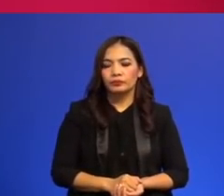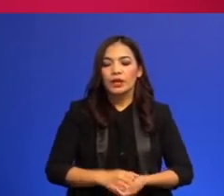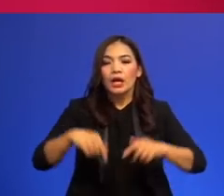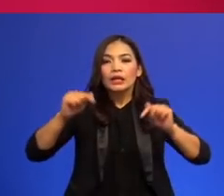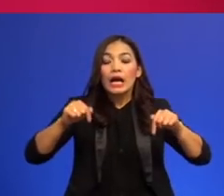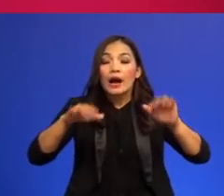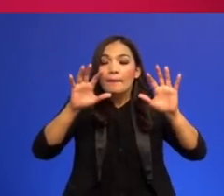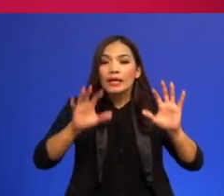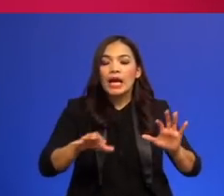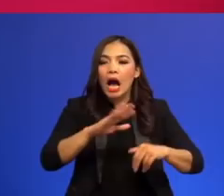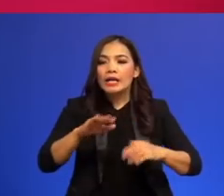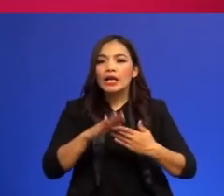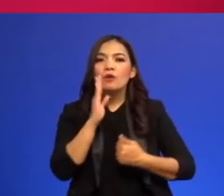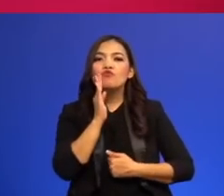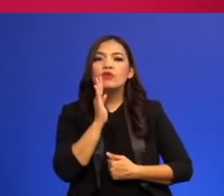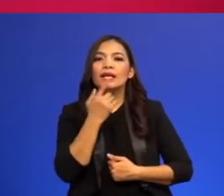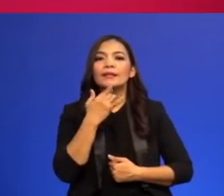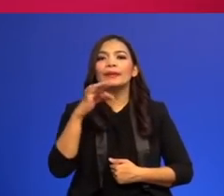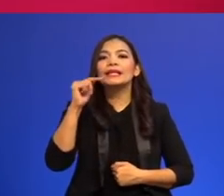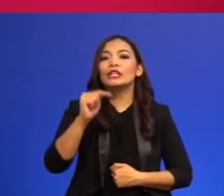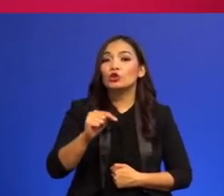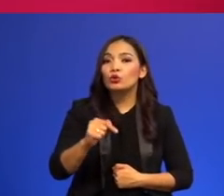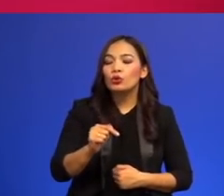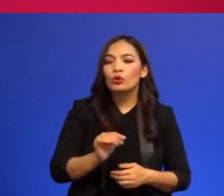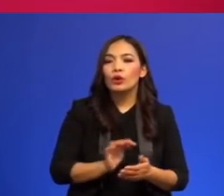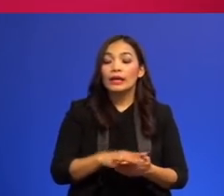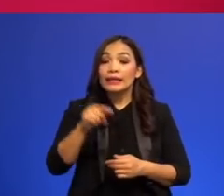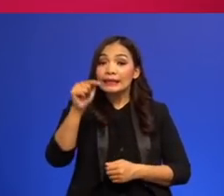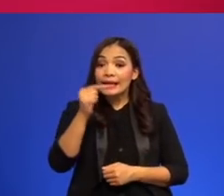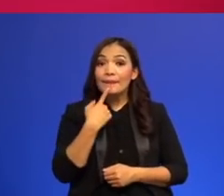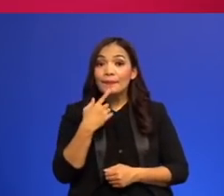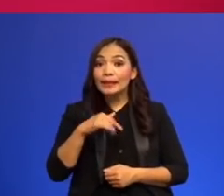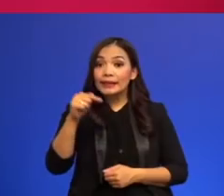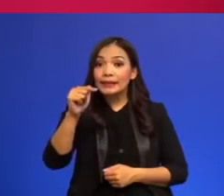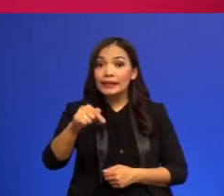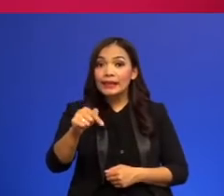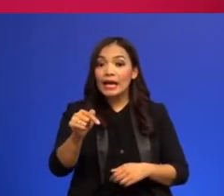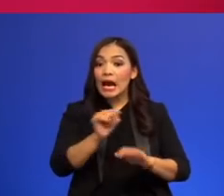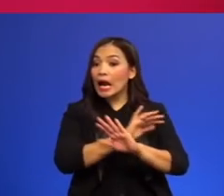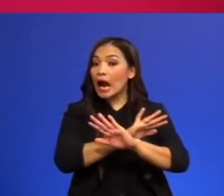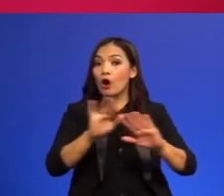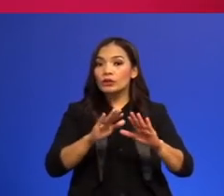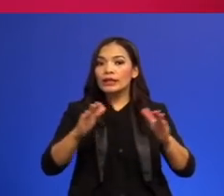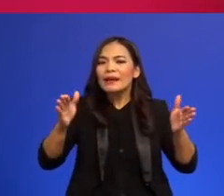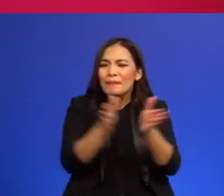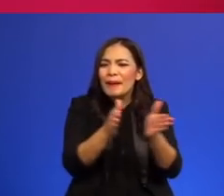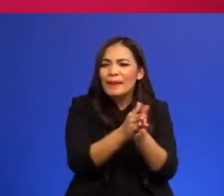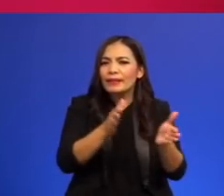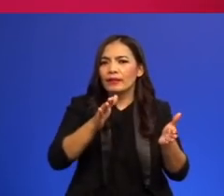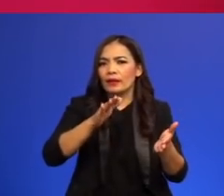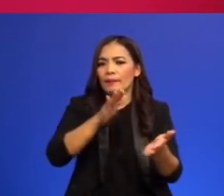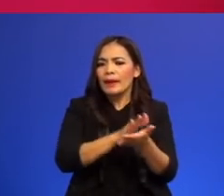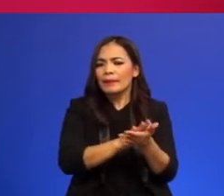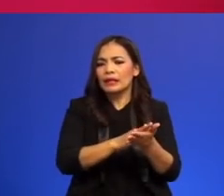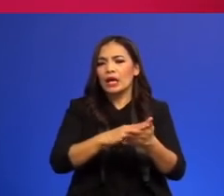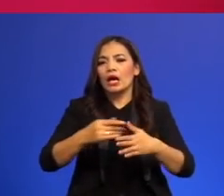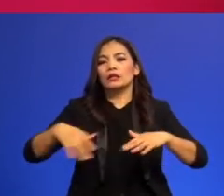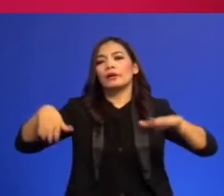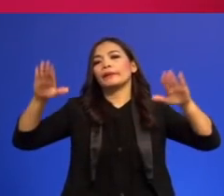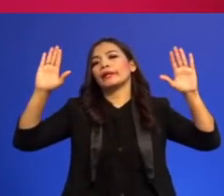Sekarang banyak orang muda terkondisi begitu. Nah yang begini ini nanti gak usah diimpit. Gak diimpit aja gak